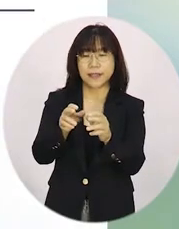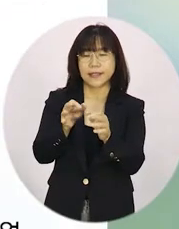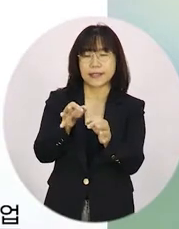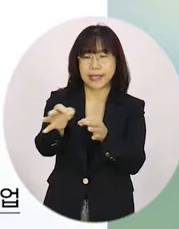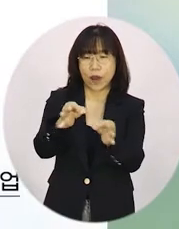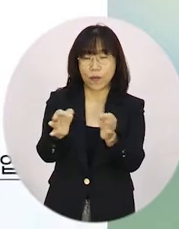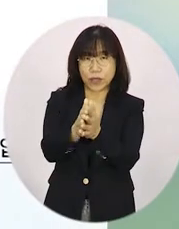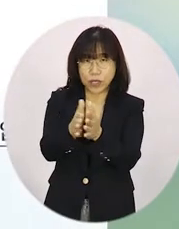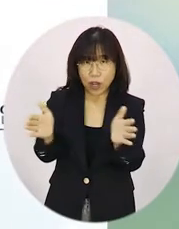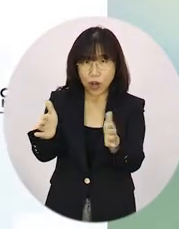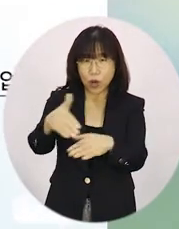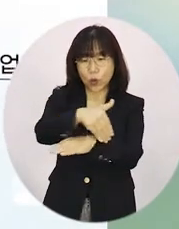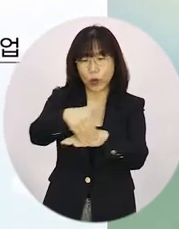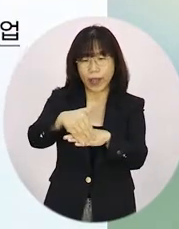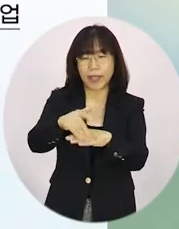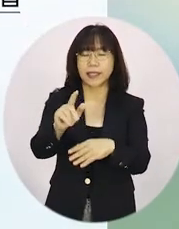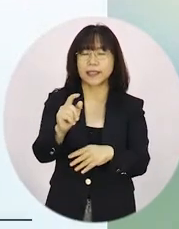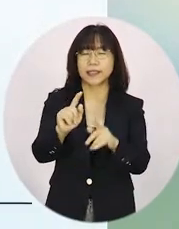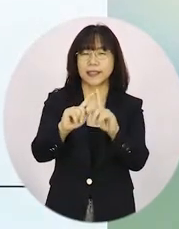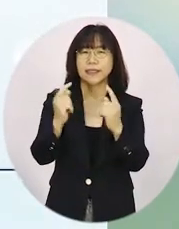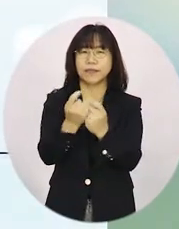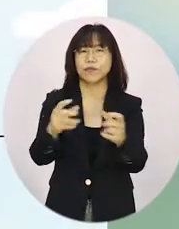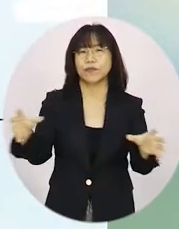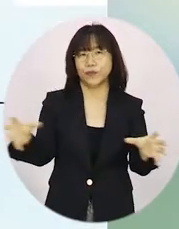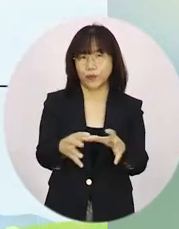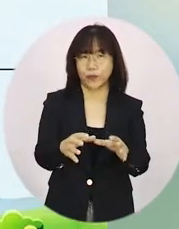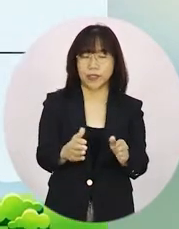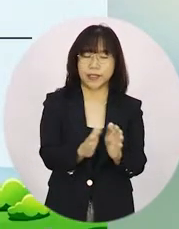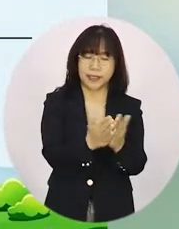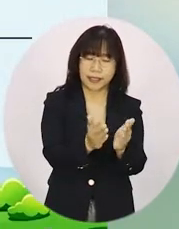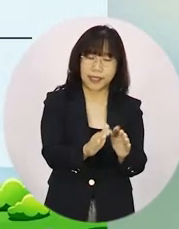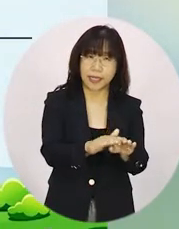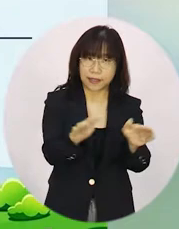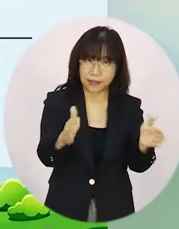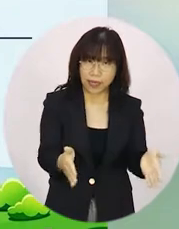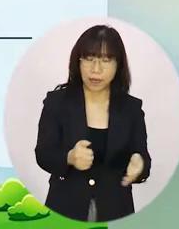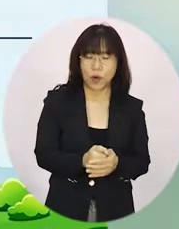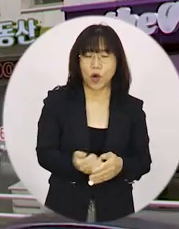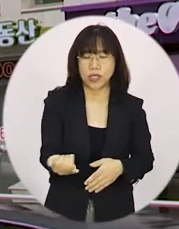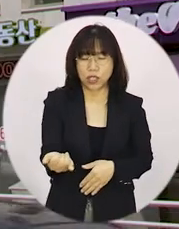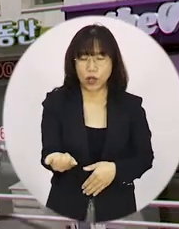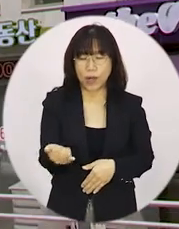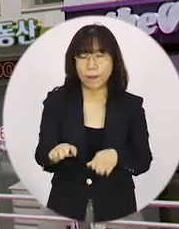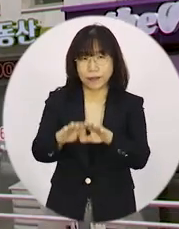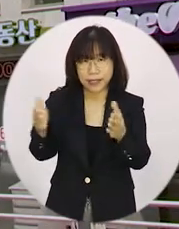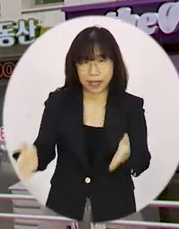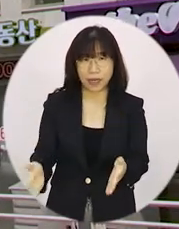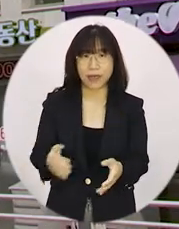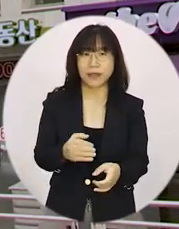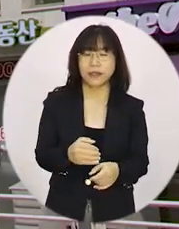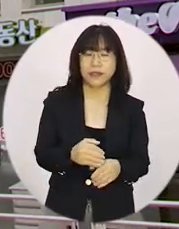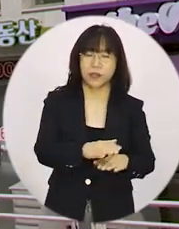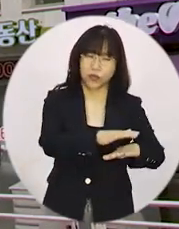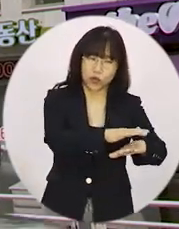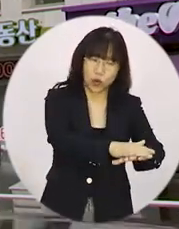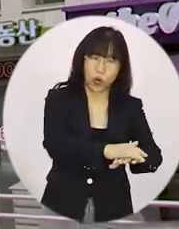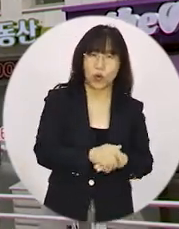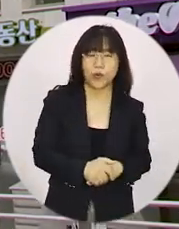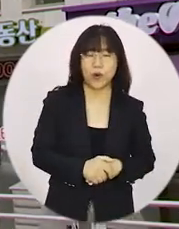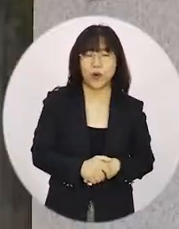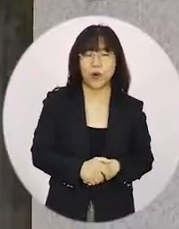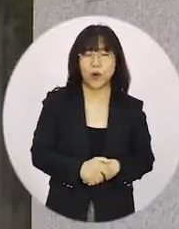예비창업자 두 팀입니다. 입주시설은 책상, 서랍장 등 기본적인 사무기기를 갖췄으며